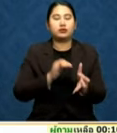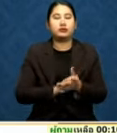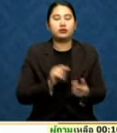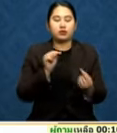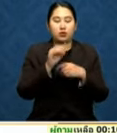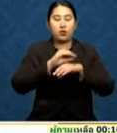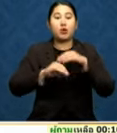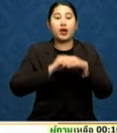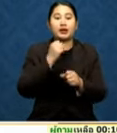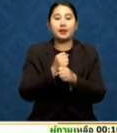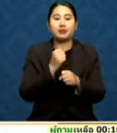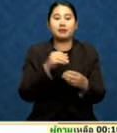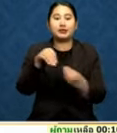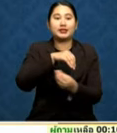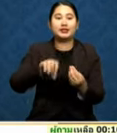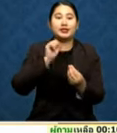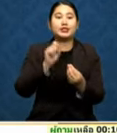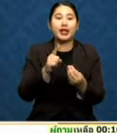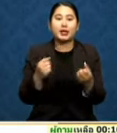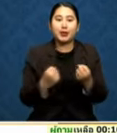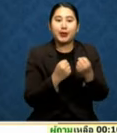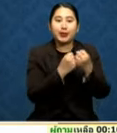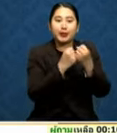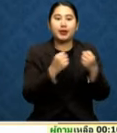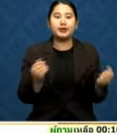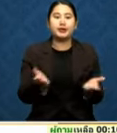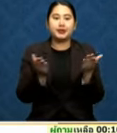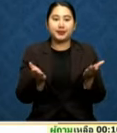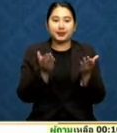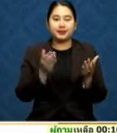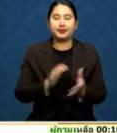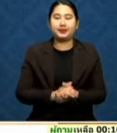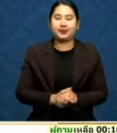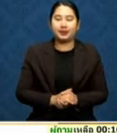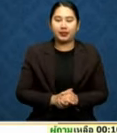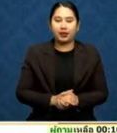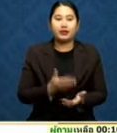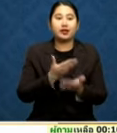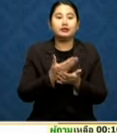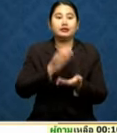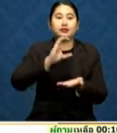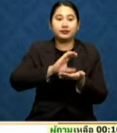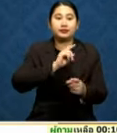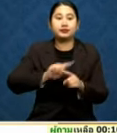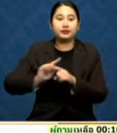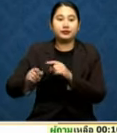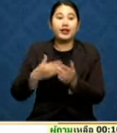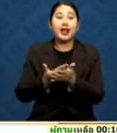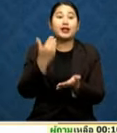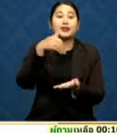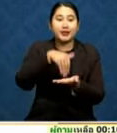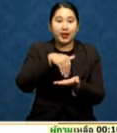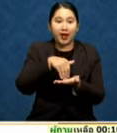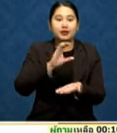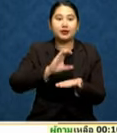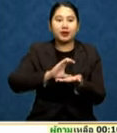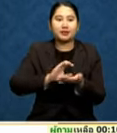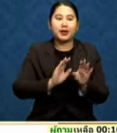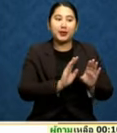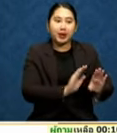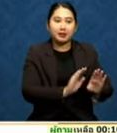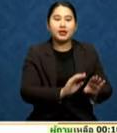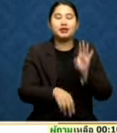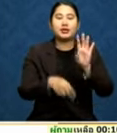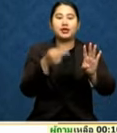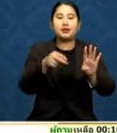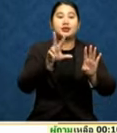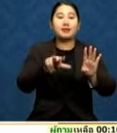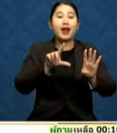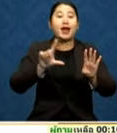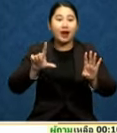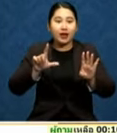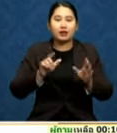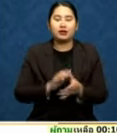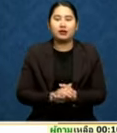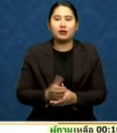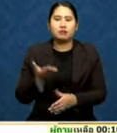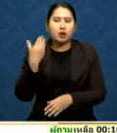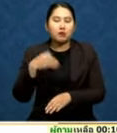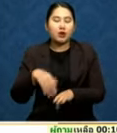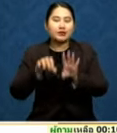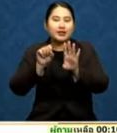ต